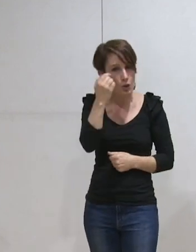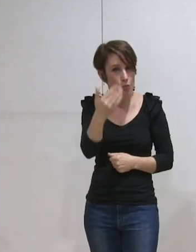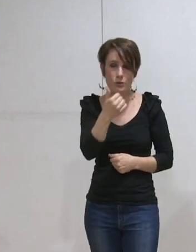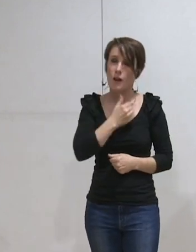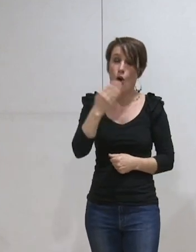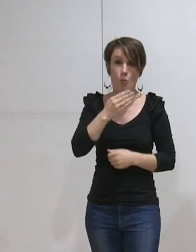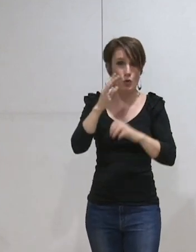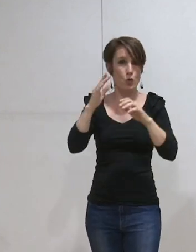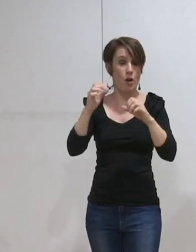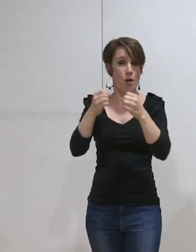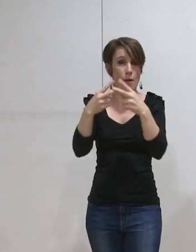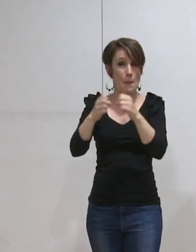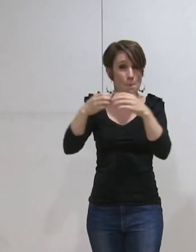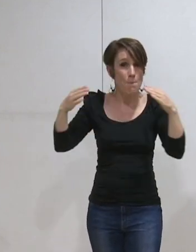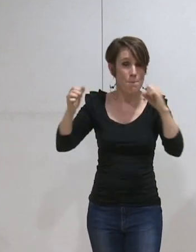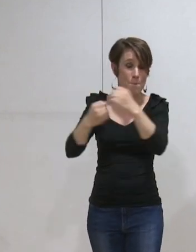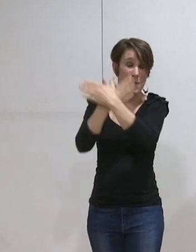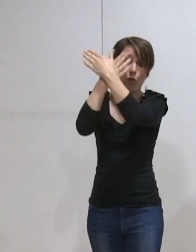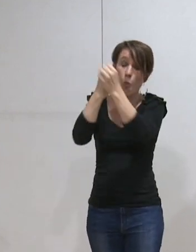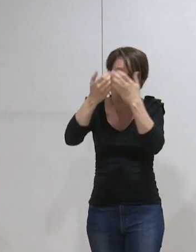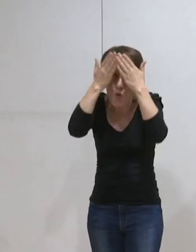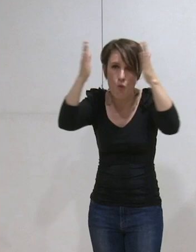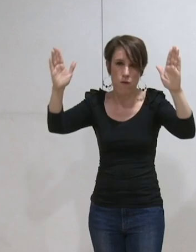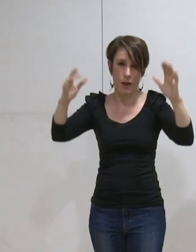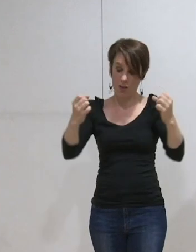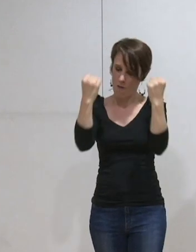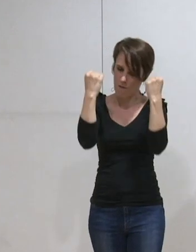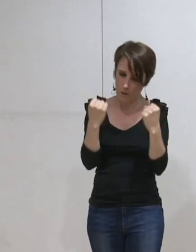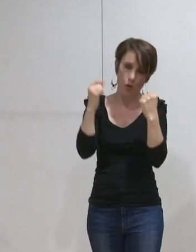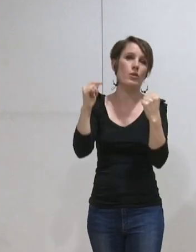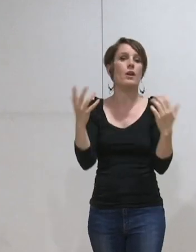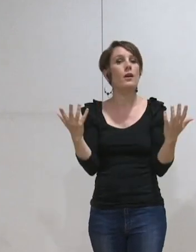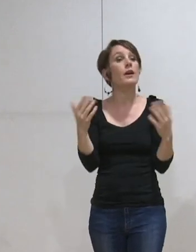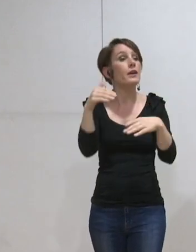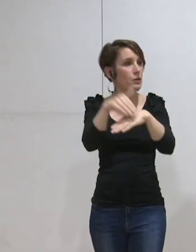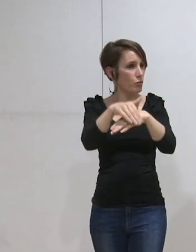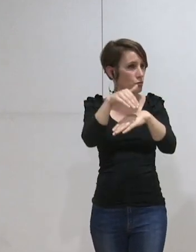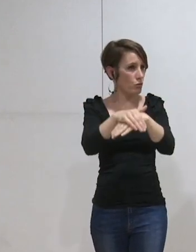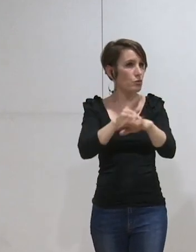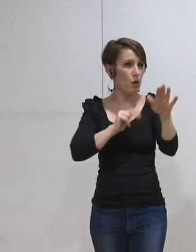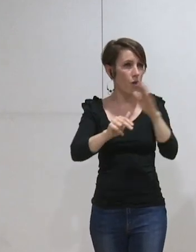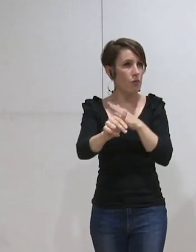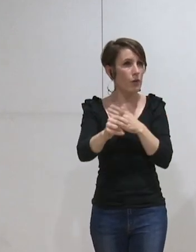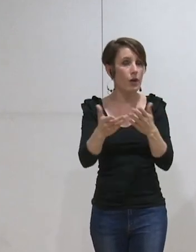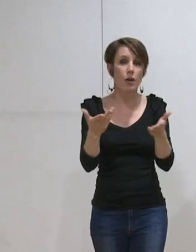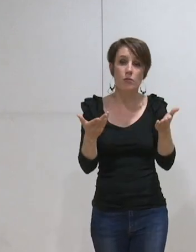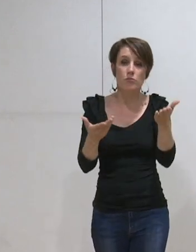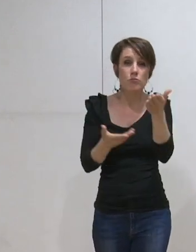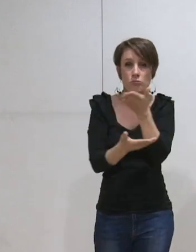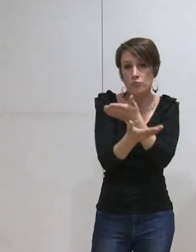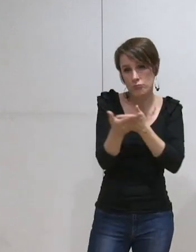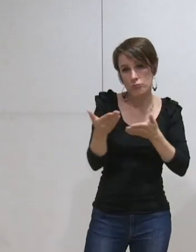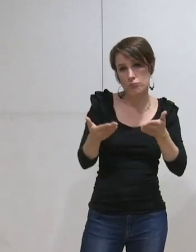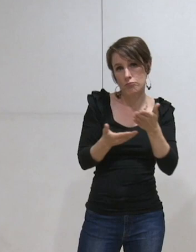forte ouverte et une métropole qui agit dans le quotidien de tous et nous aurons ce soir l'occasion pour